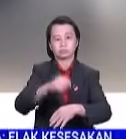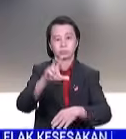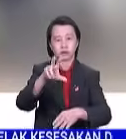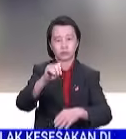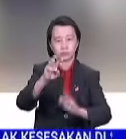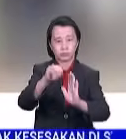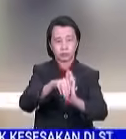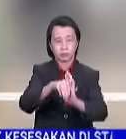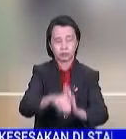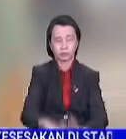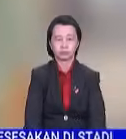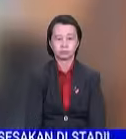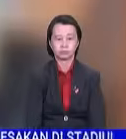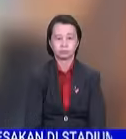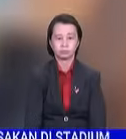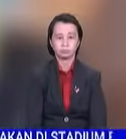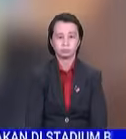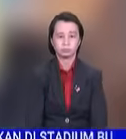setengah jam